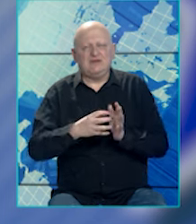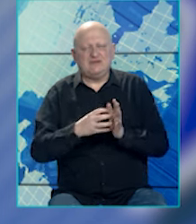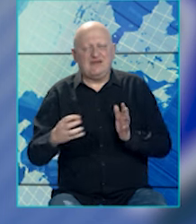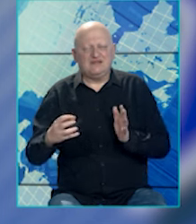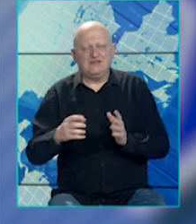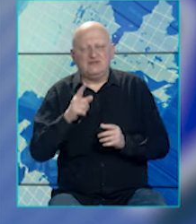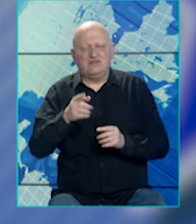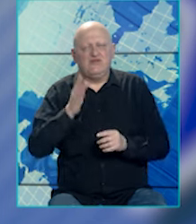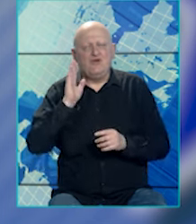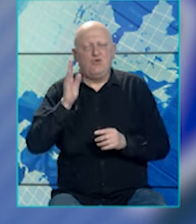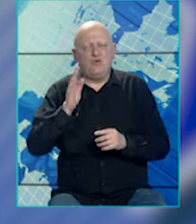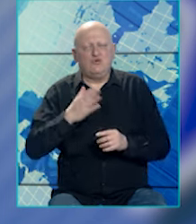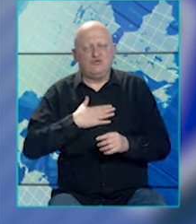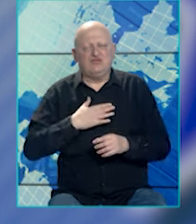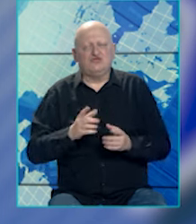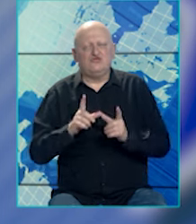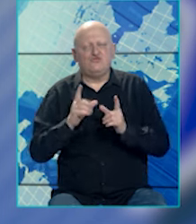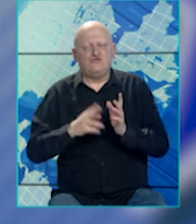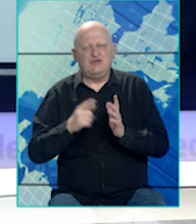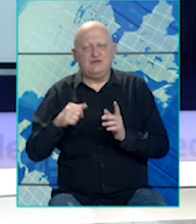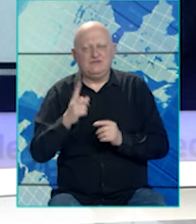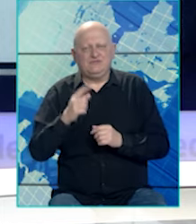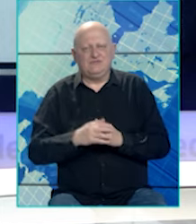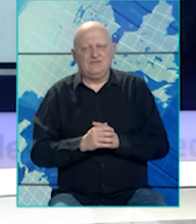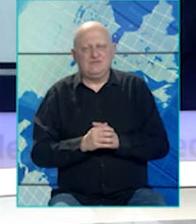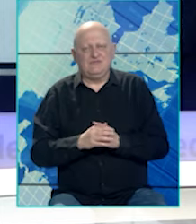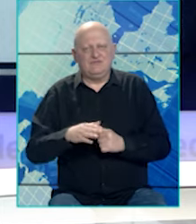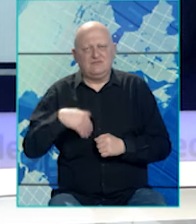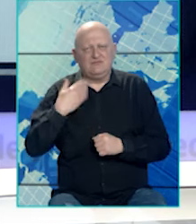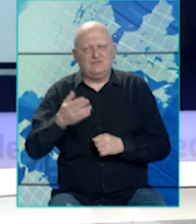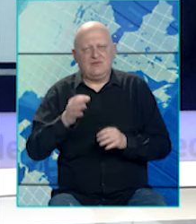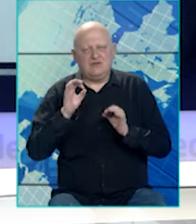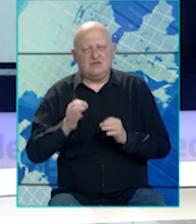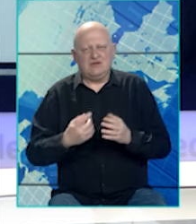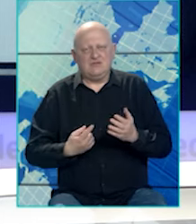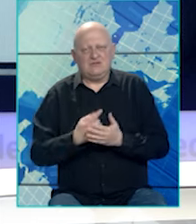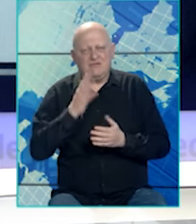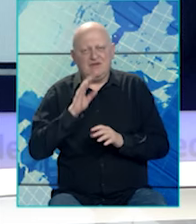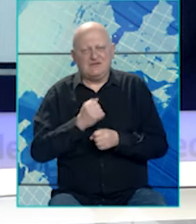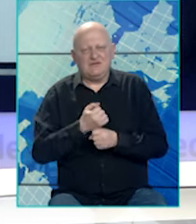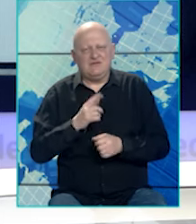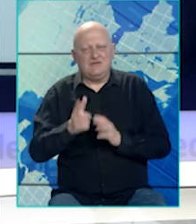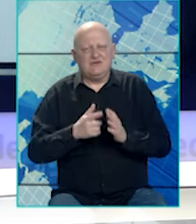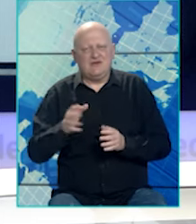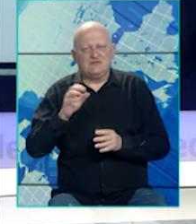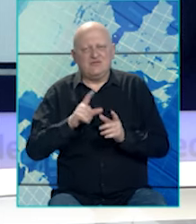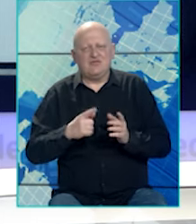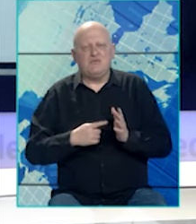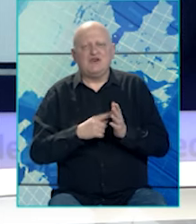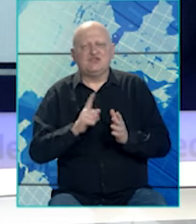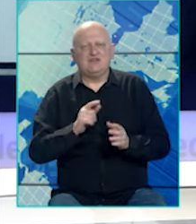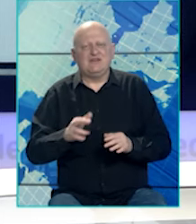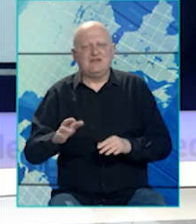nastaviti. Njihova je budućnost u našoj Uniji. Nakon konkretnih rezultata BH vlasti, vrijeme je i da Evropska